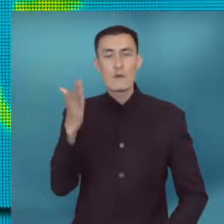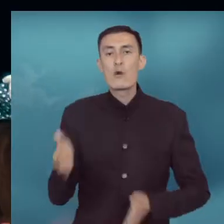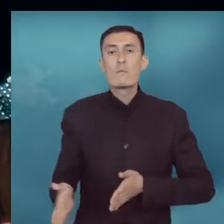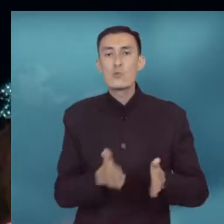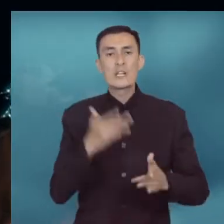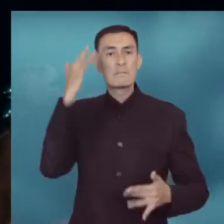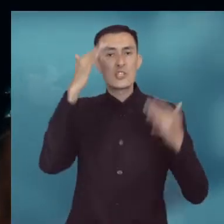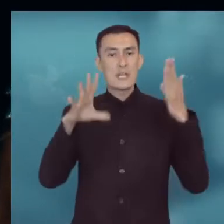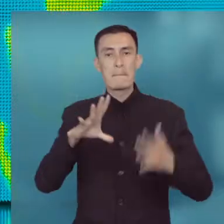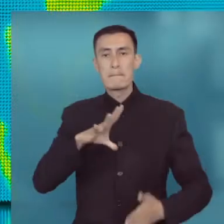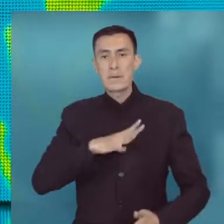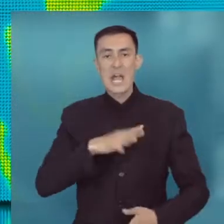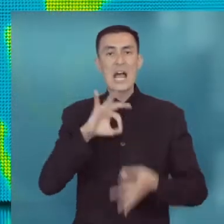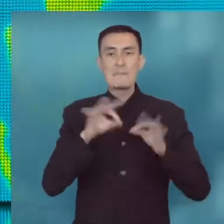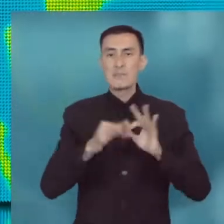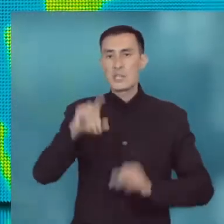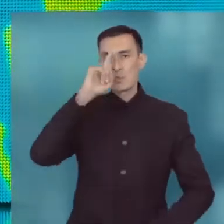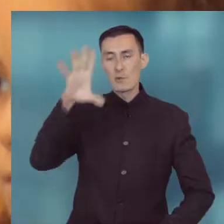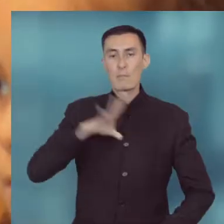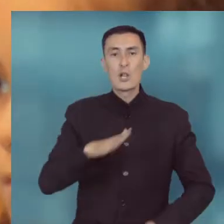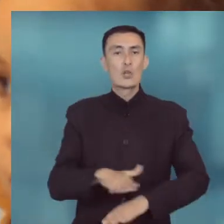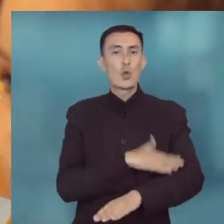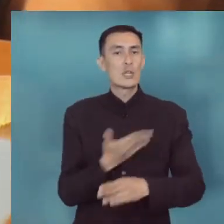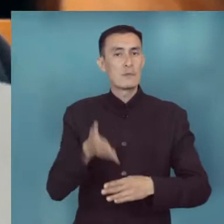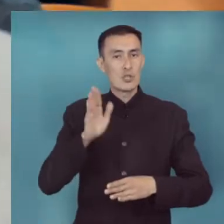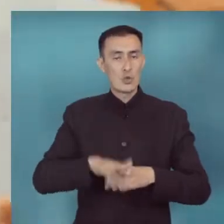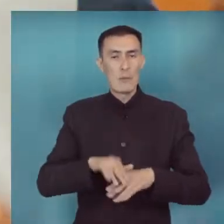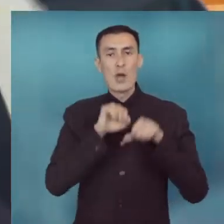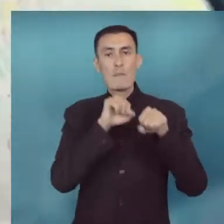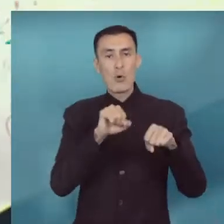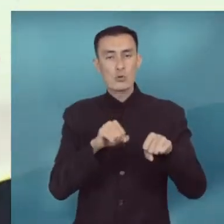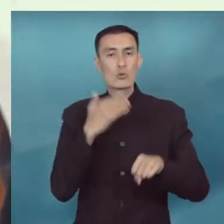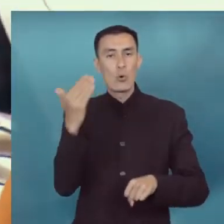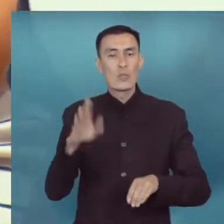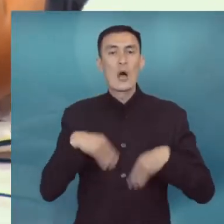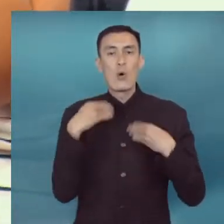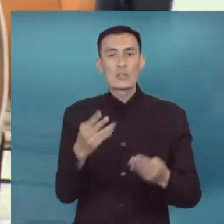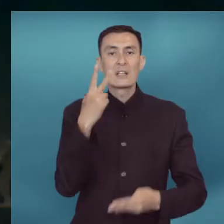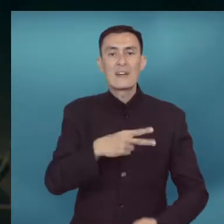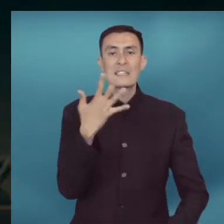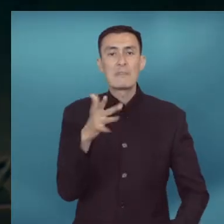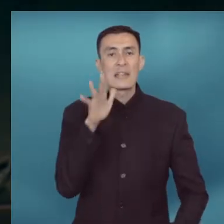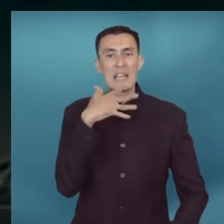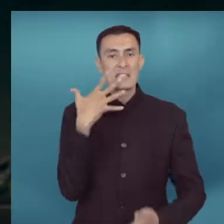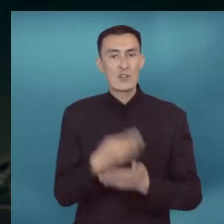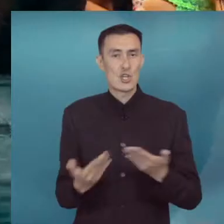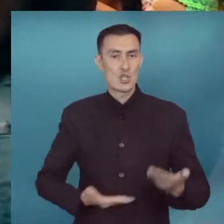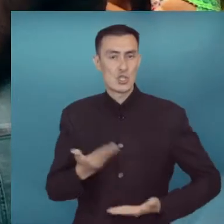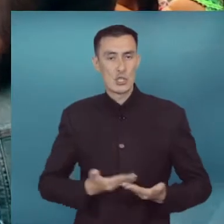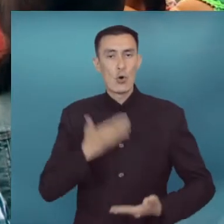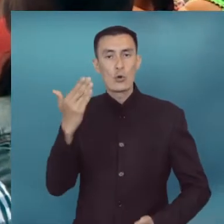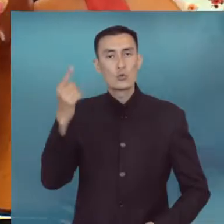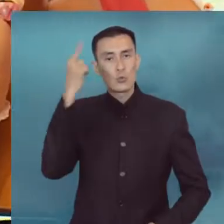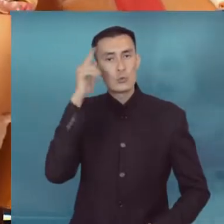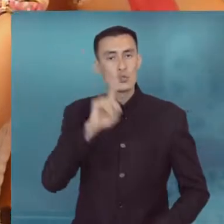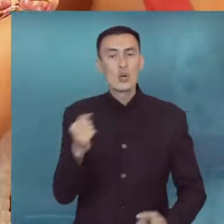путь к мечте стать олимпийским чемпионом был долгим и тяжелым. Боксу Серик Сапиев отдал 20 лет своей жизни. Он